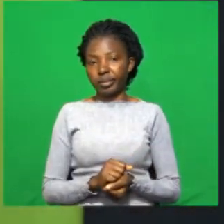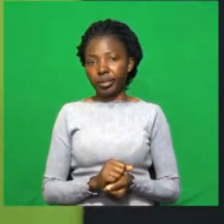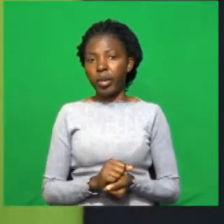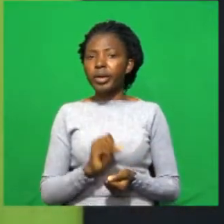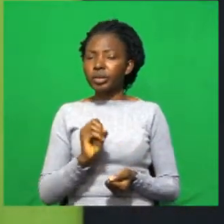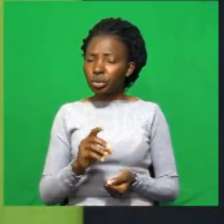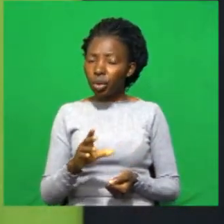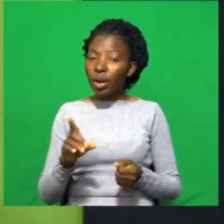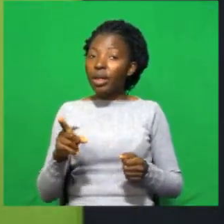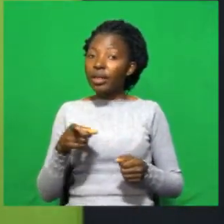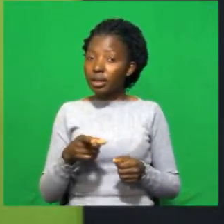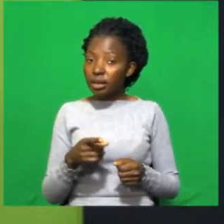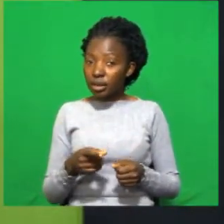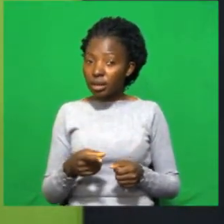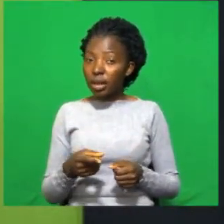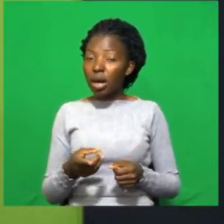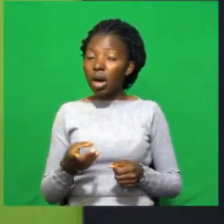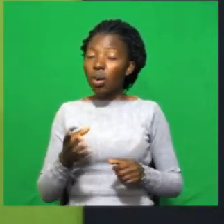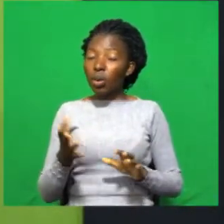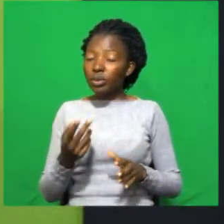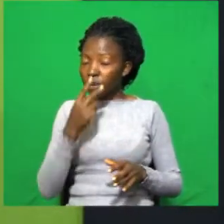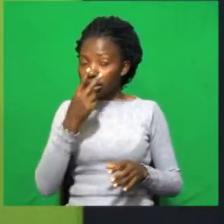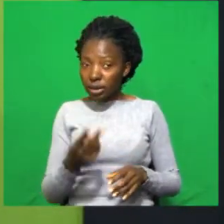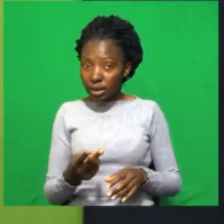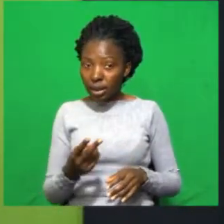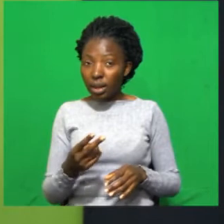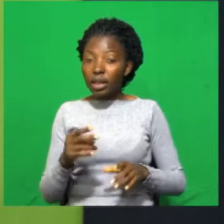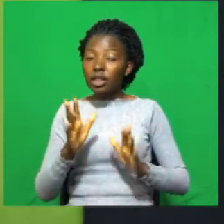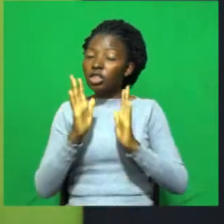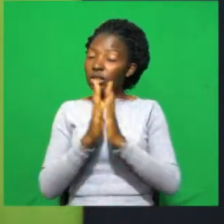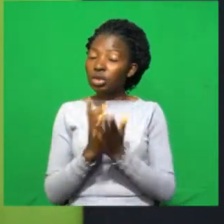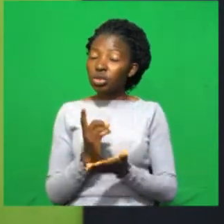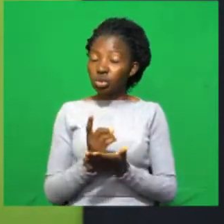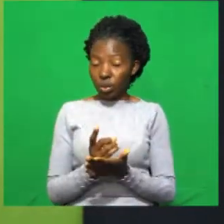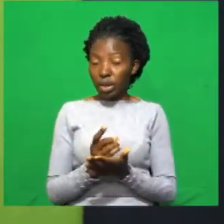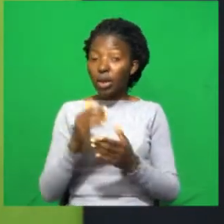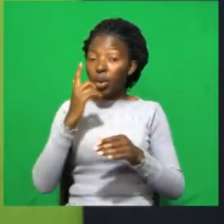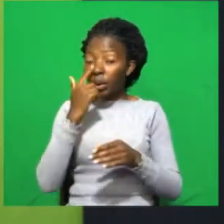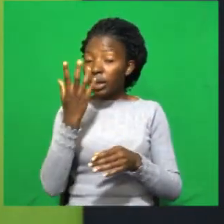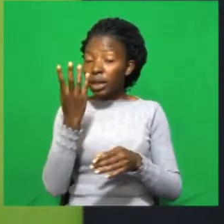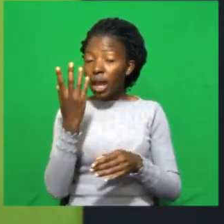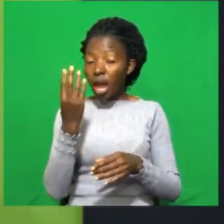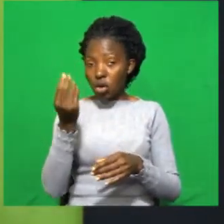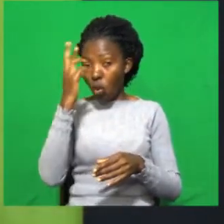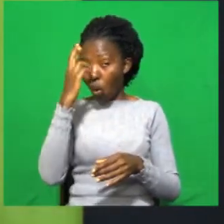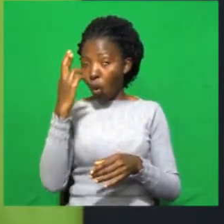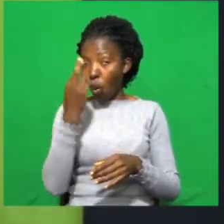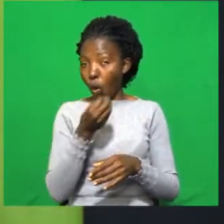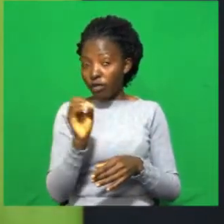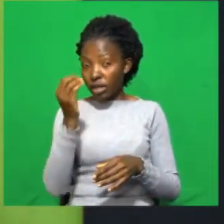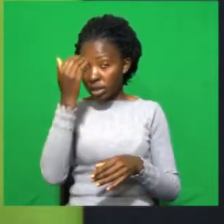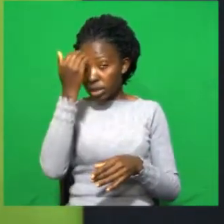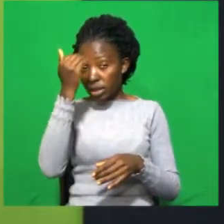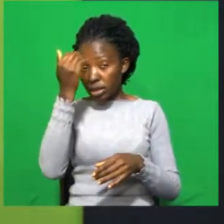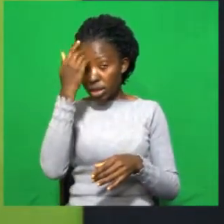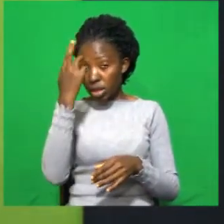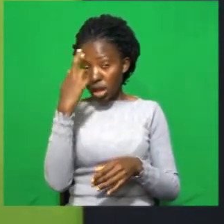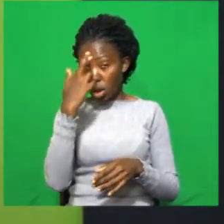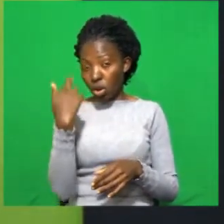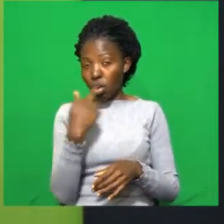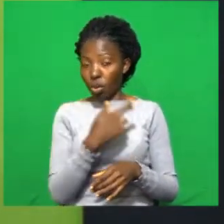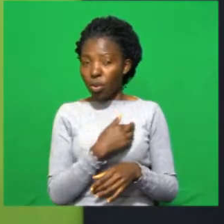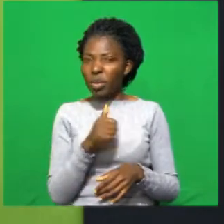Ndose muchimiro chaiwanikwa muchechi mazuva enge ine muzinda kuRome pari kunzi panapa kumhura kwadzokororo ndobva pachinzi